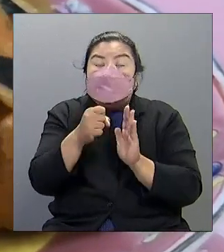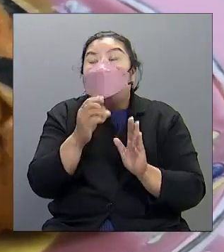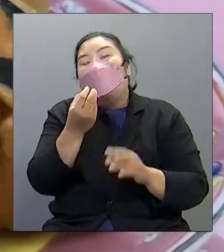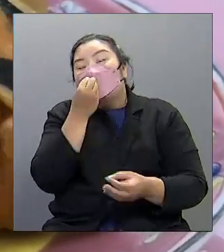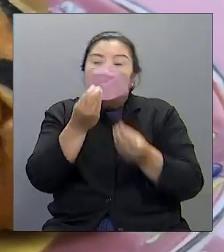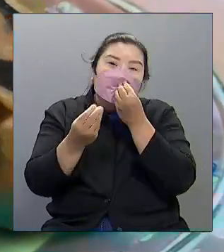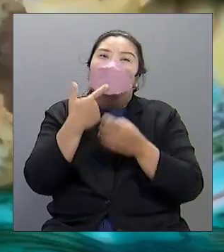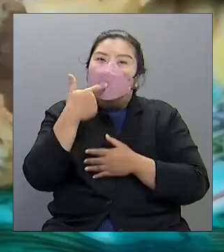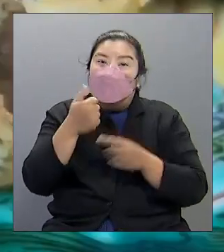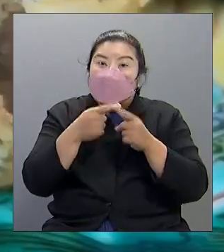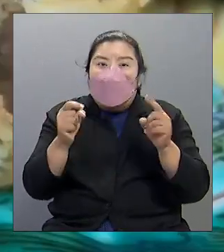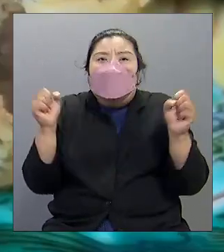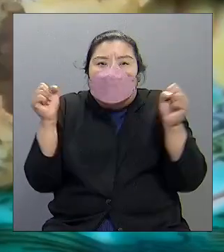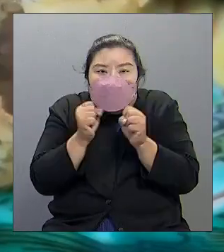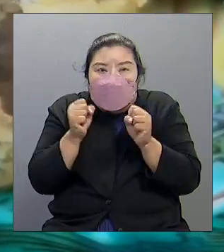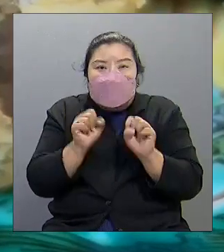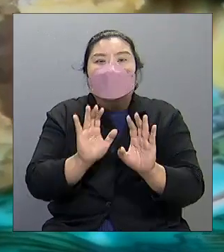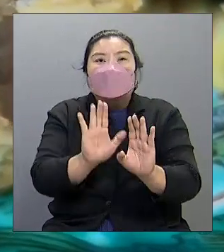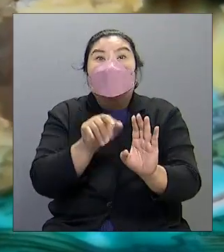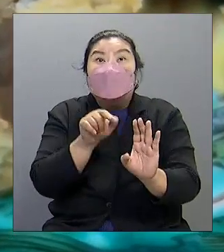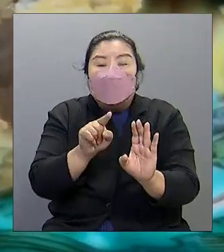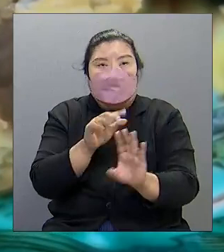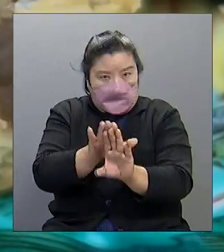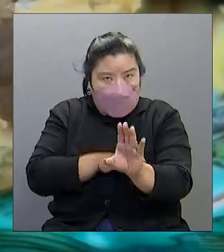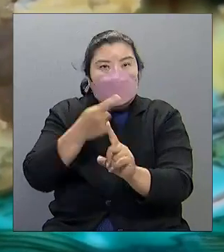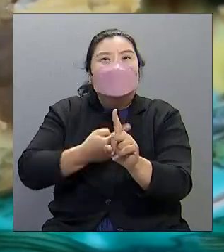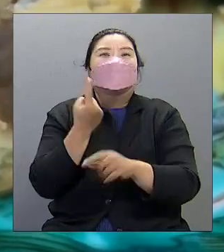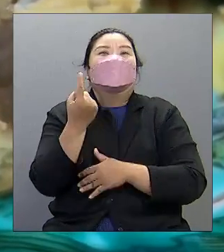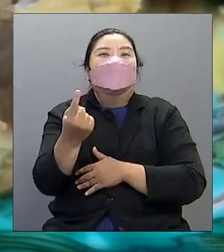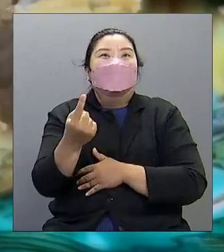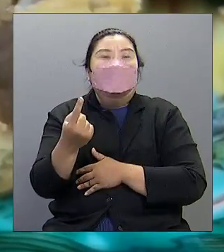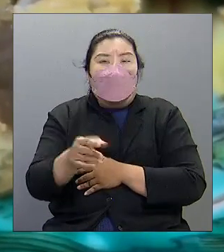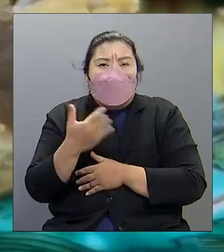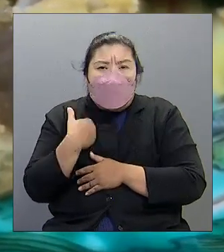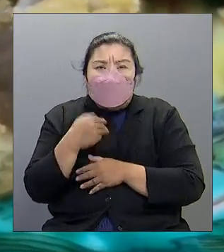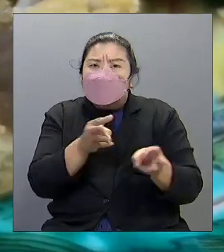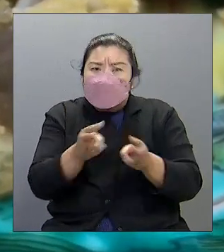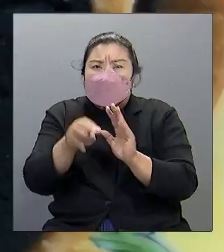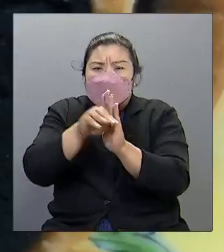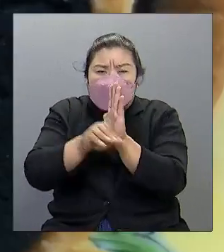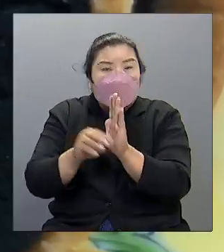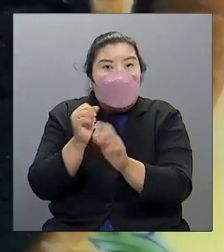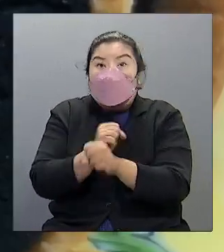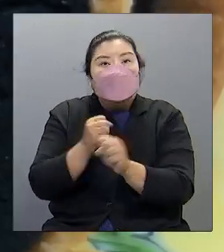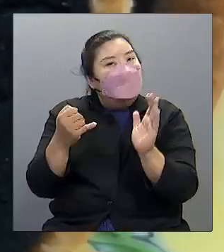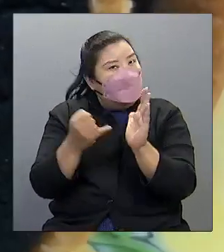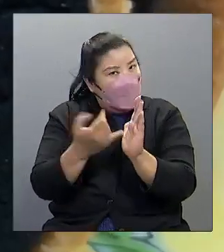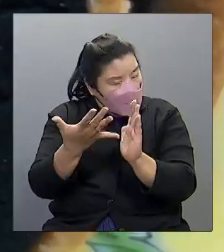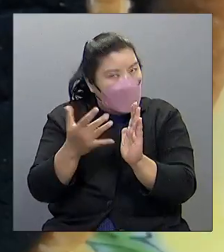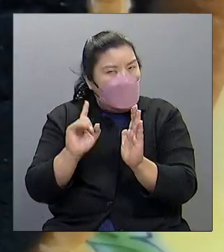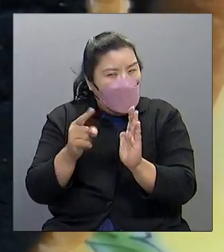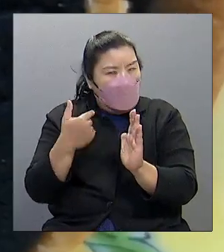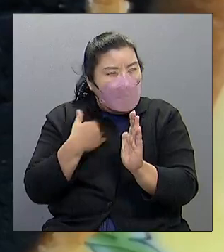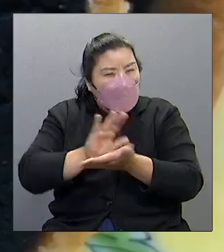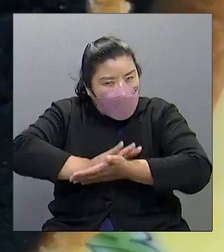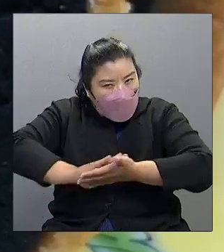แต่ดาหากอยในตู้เย็น เก็บได้นานเป็เดอนเลยค่ะคือขั้นตอนการทำขนมวาใหพระจคผชมคือมไมได้ง่ายเลยครับรายลเอีดเยอะที่เดียวนะครั